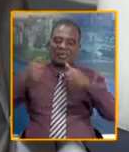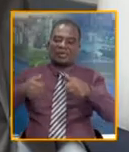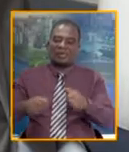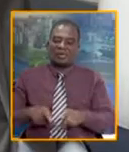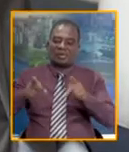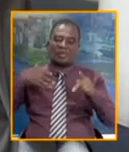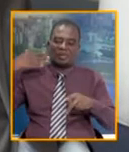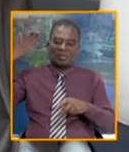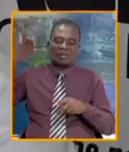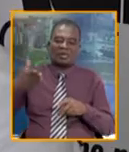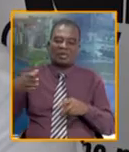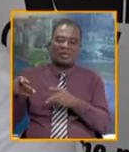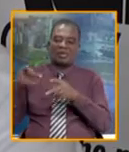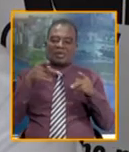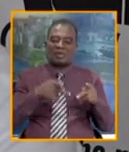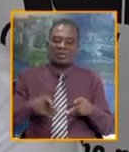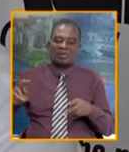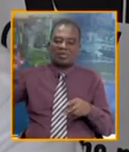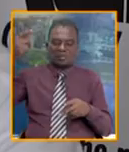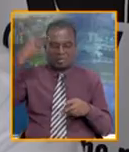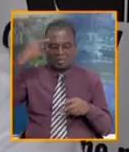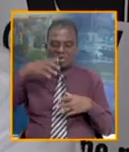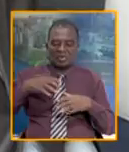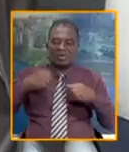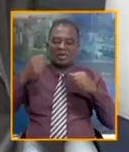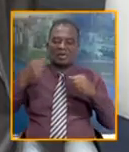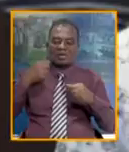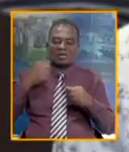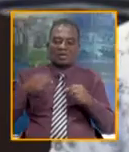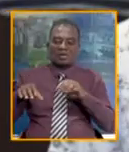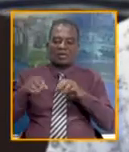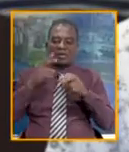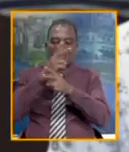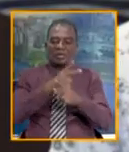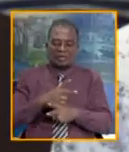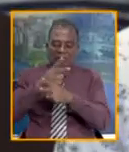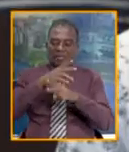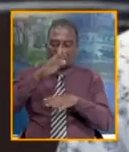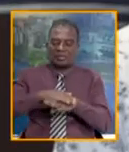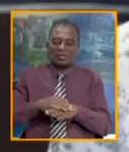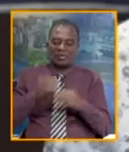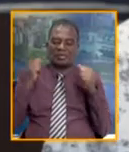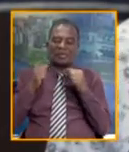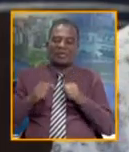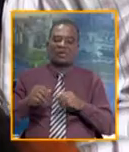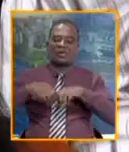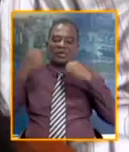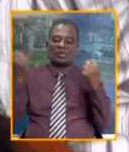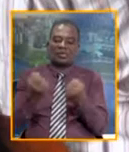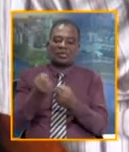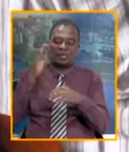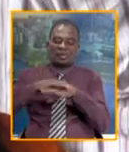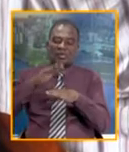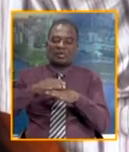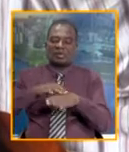permettra, selon le président de l'association, Vincent Toby, de veiller sur le climat social des différentes régions afin d'alerter les autorités